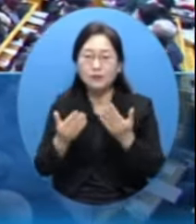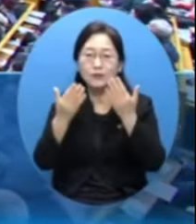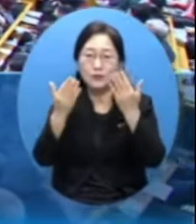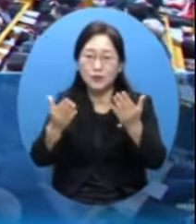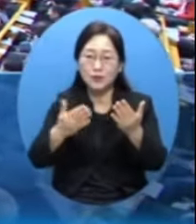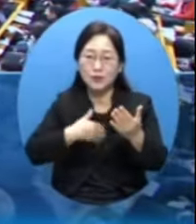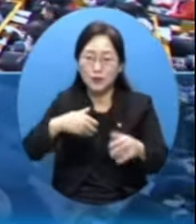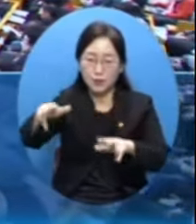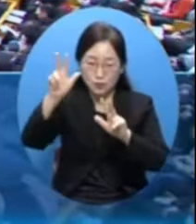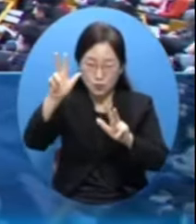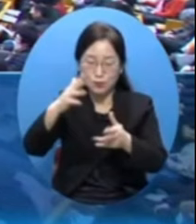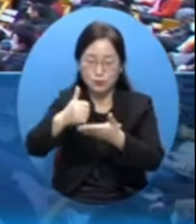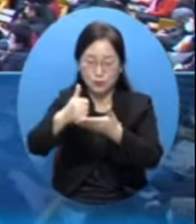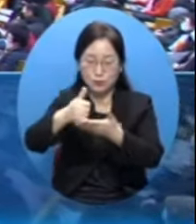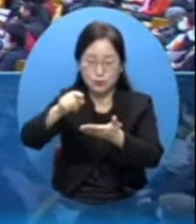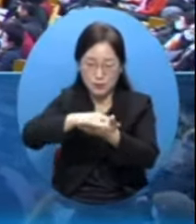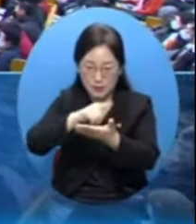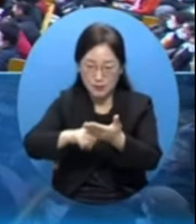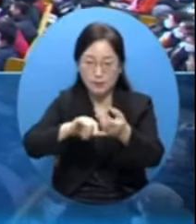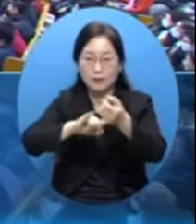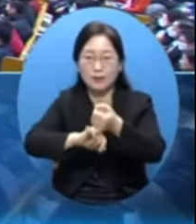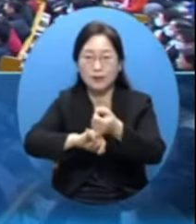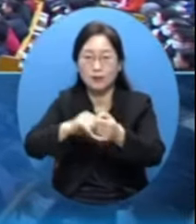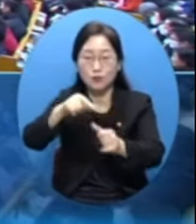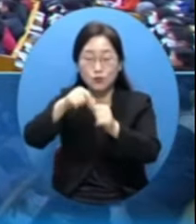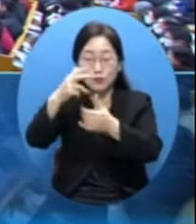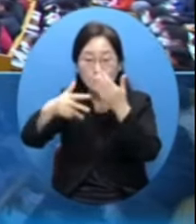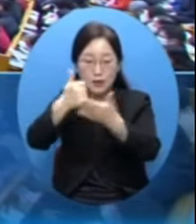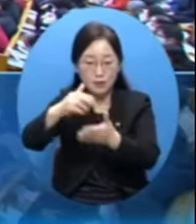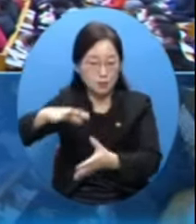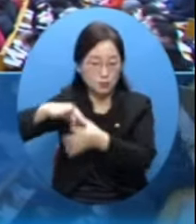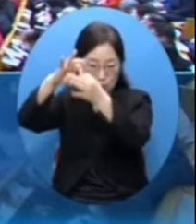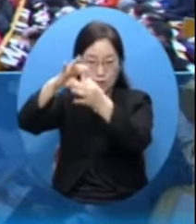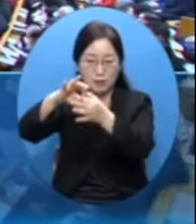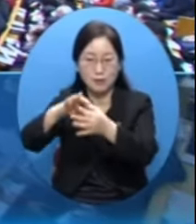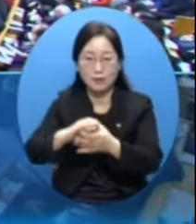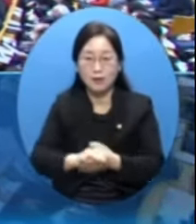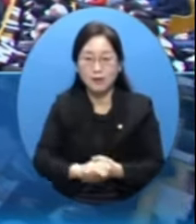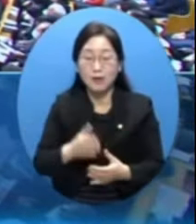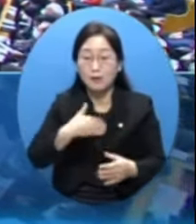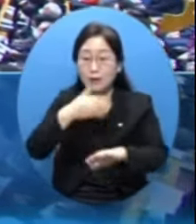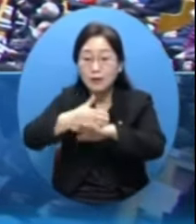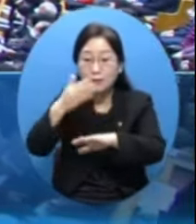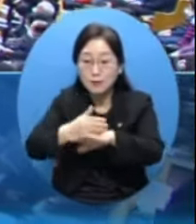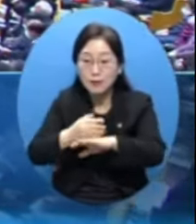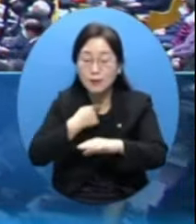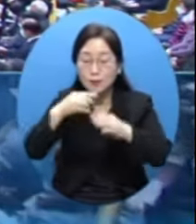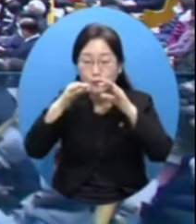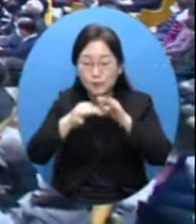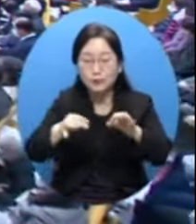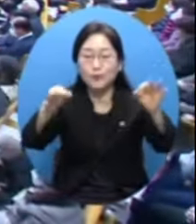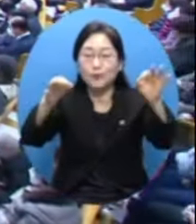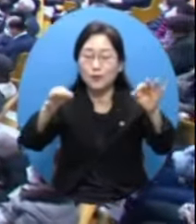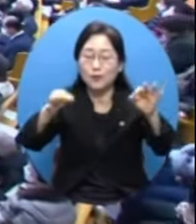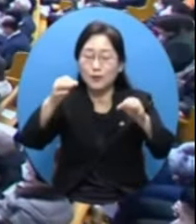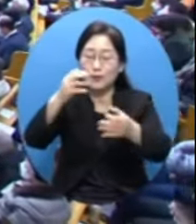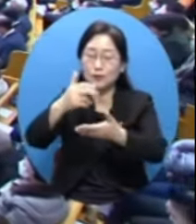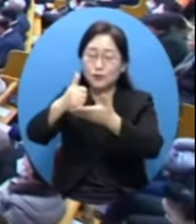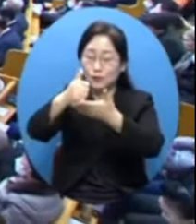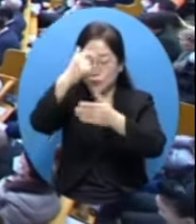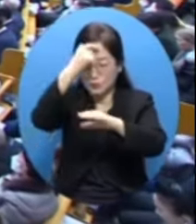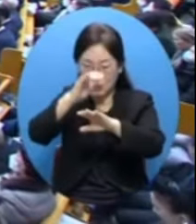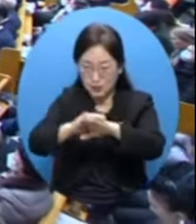주께 갖겠나이다. 구원은 야훼께 속하였나이다 하니라. 나는 감사하는 목소리로 주께 제사를